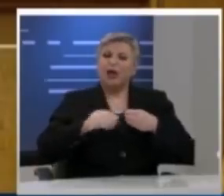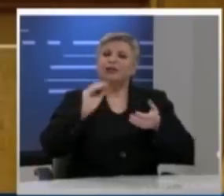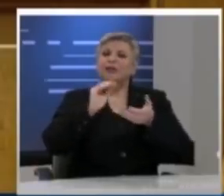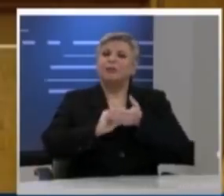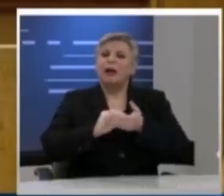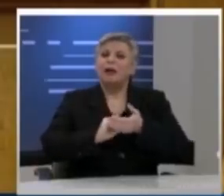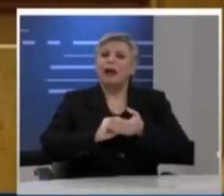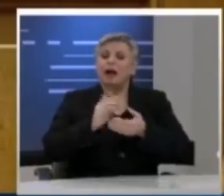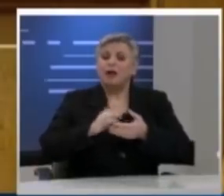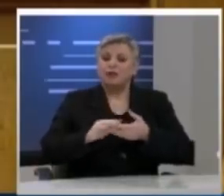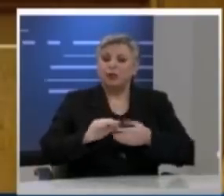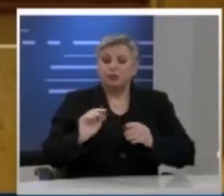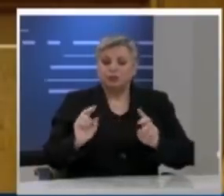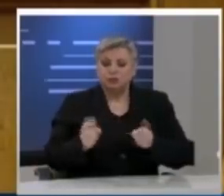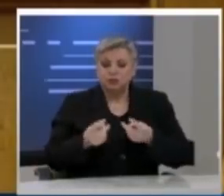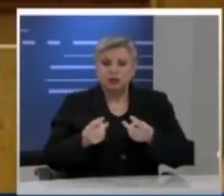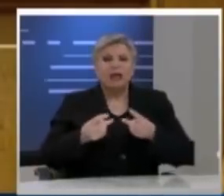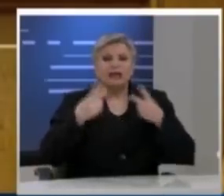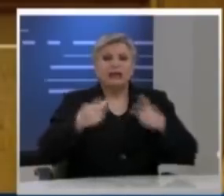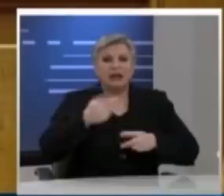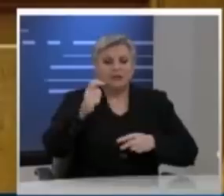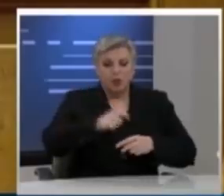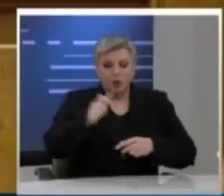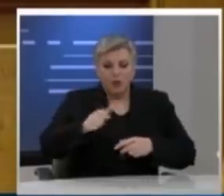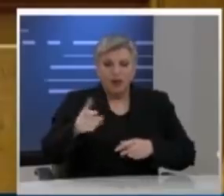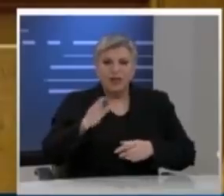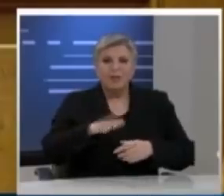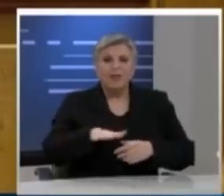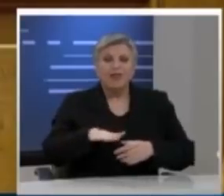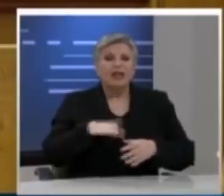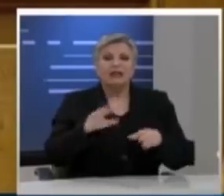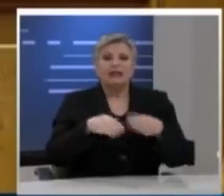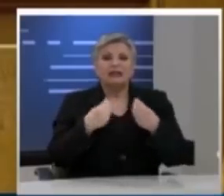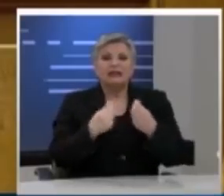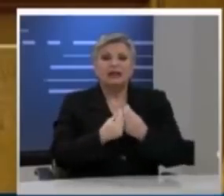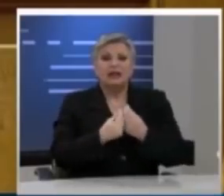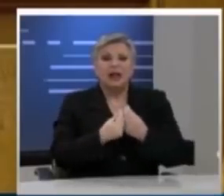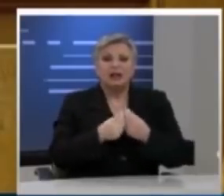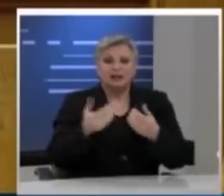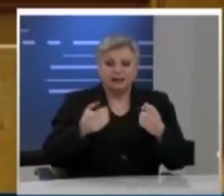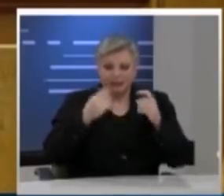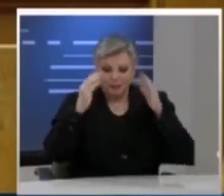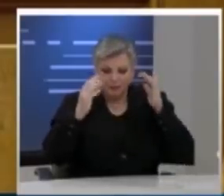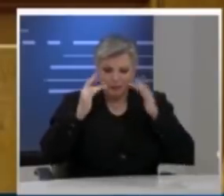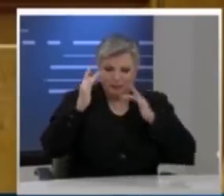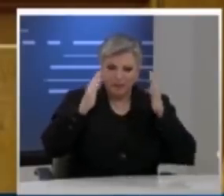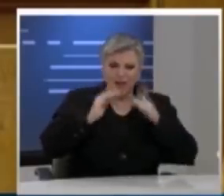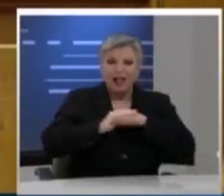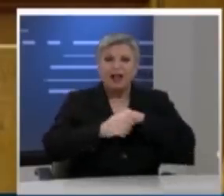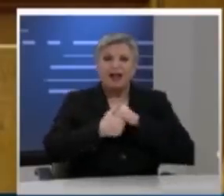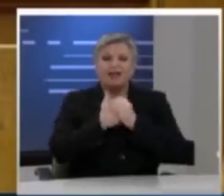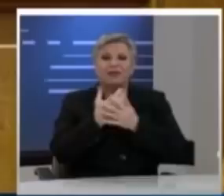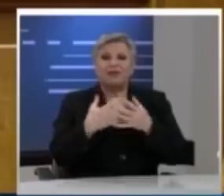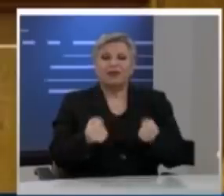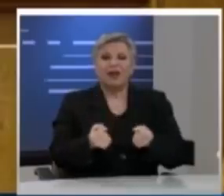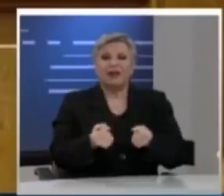τους πο να τα καταλάβετε όλα αυτά εσείς όμως όταν τη νεανική ανησυχία την στη βάζετε